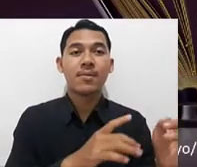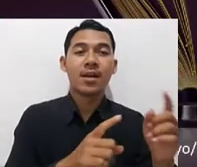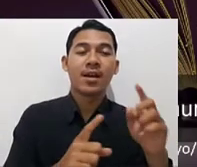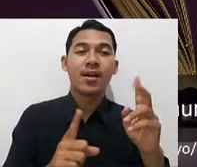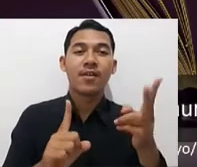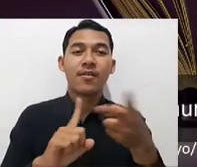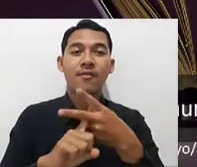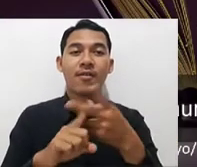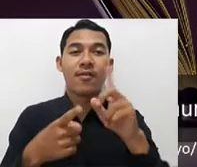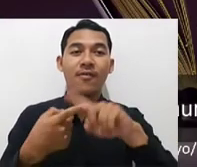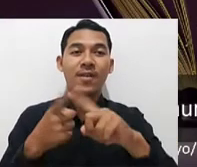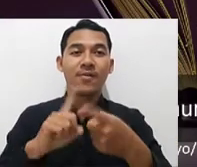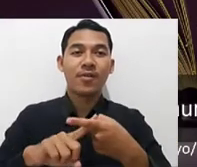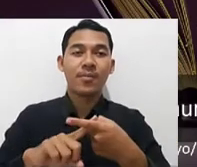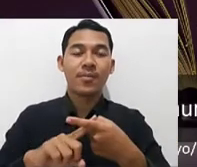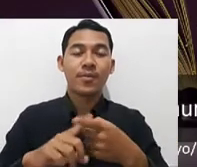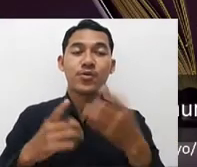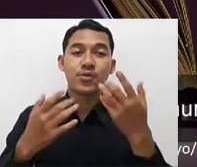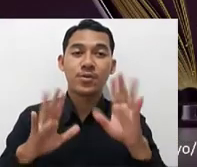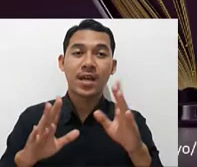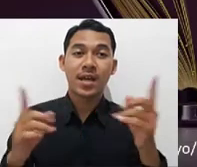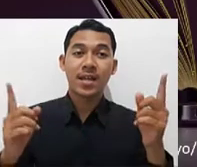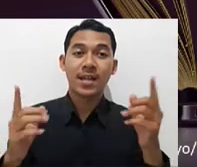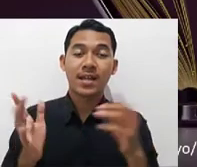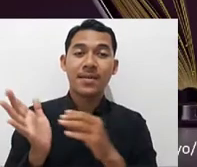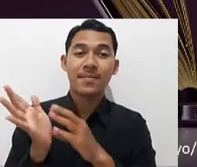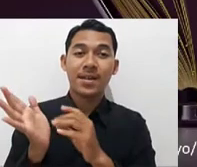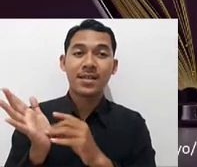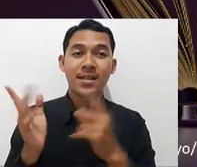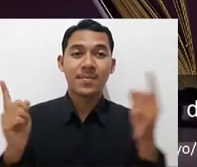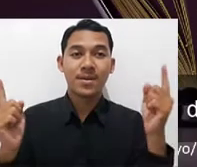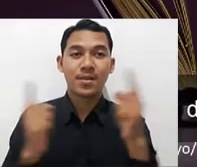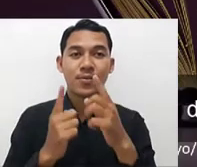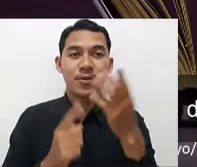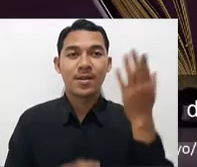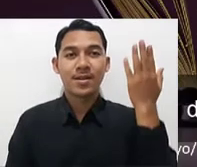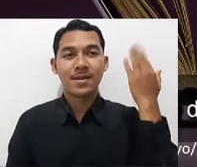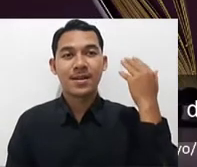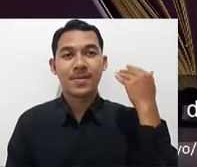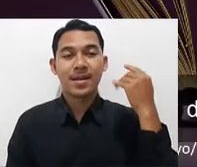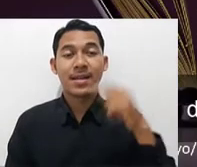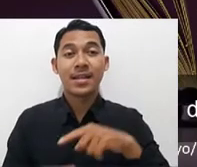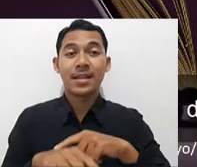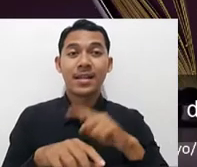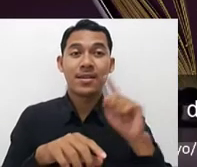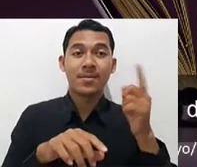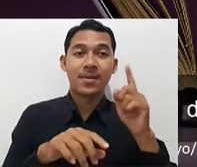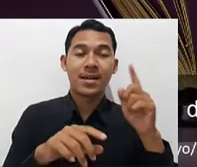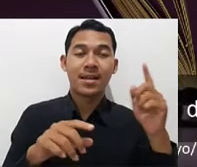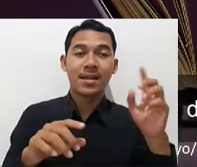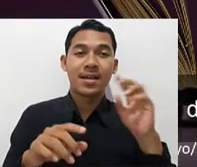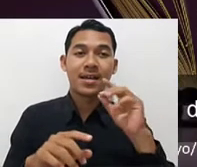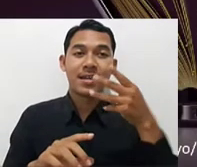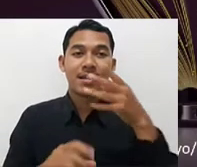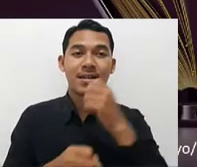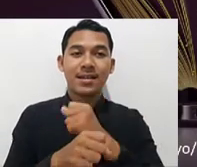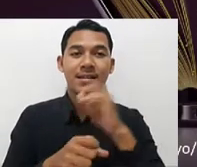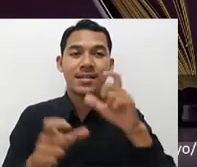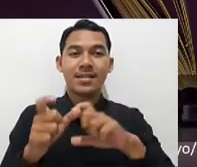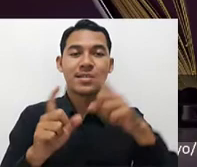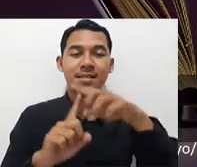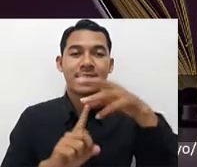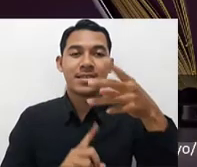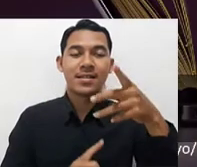ya yang mungkin sudah dipelajari pada pertemuan sebelumnya, di mana register ini nanti bakal erat